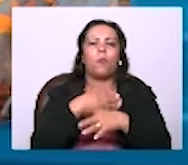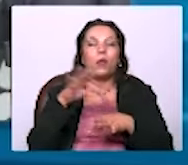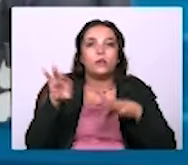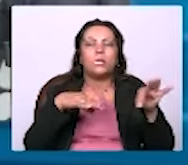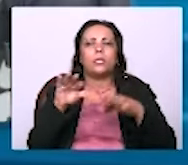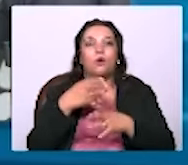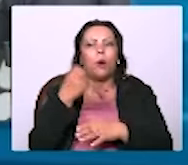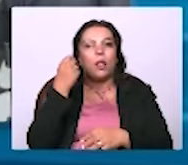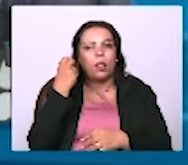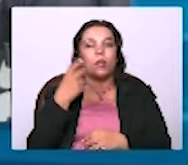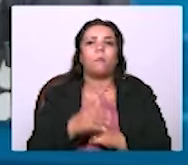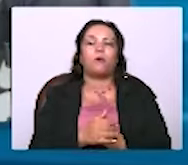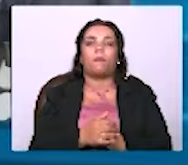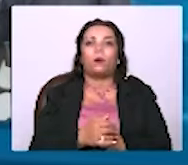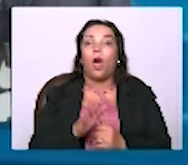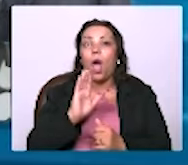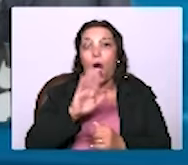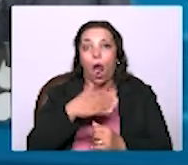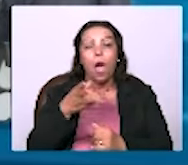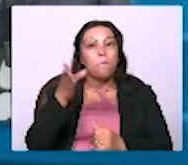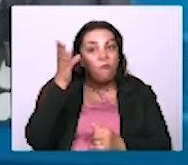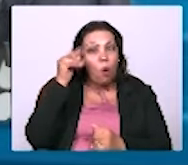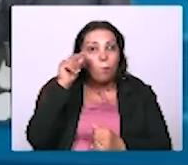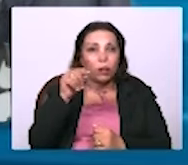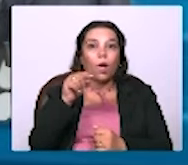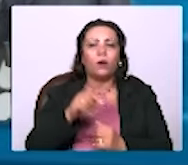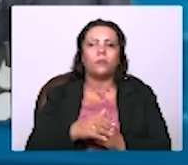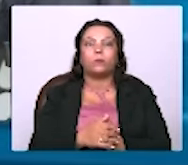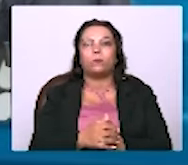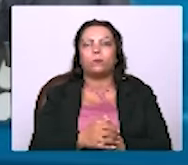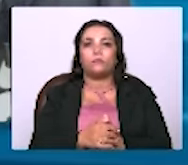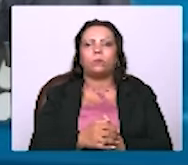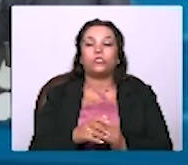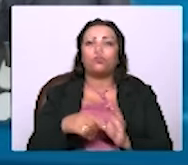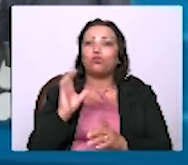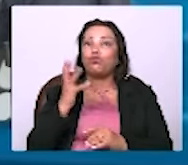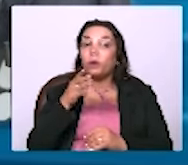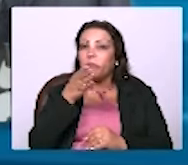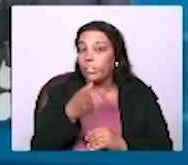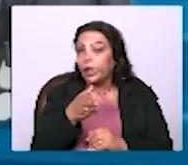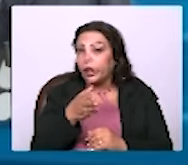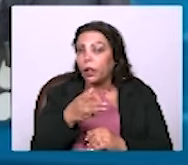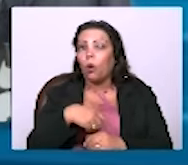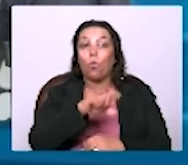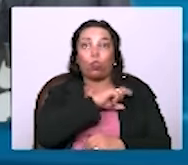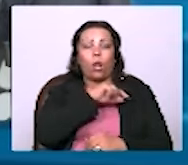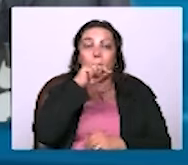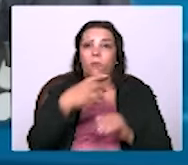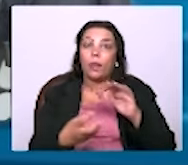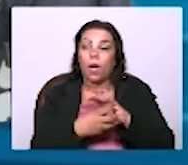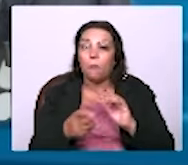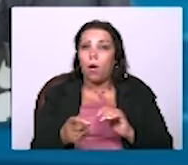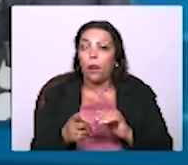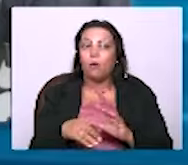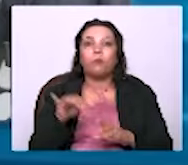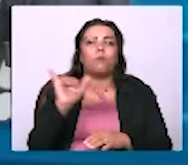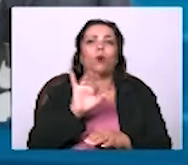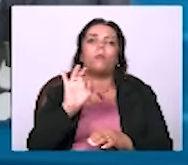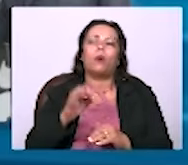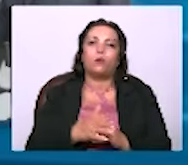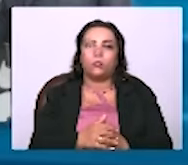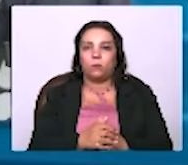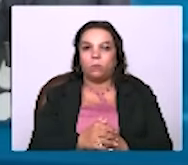والثقافيه هل المفهوم ده واصل الى الشباب والطلاب في الجامعات دي مساله